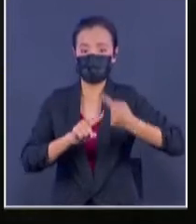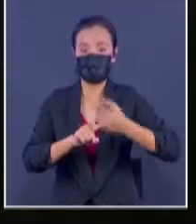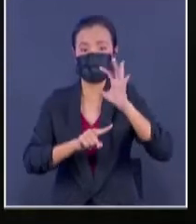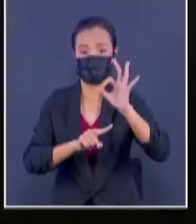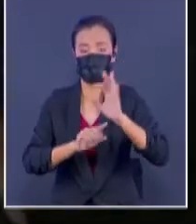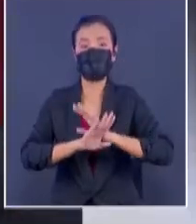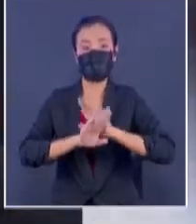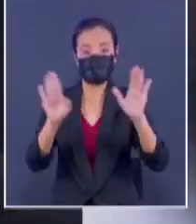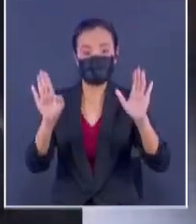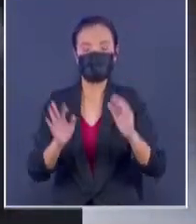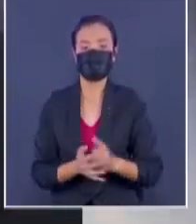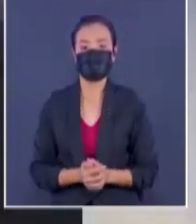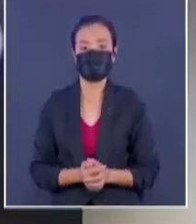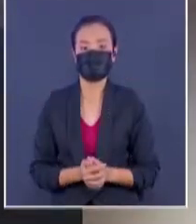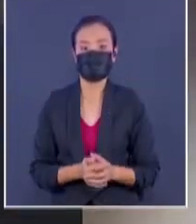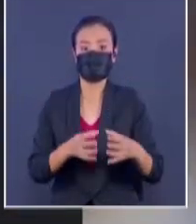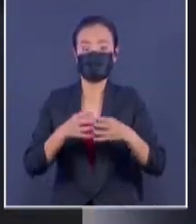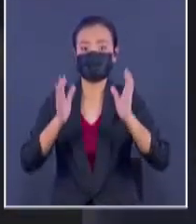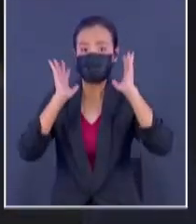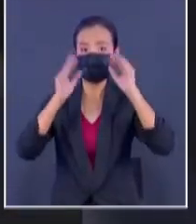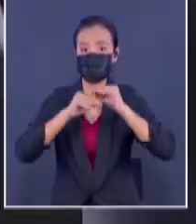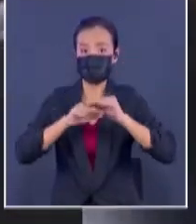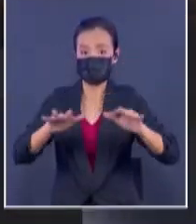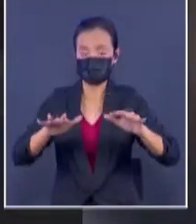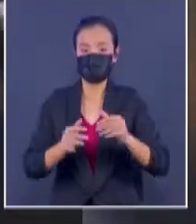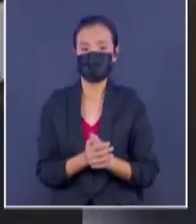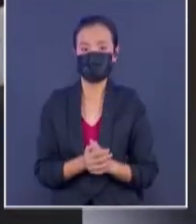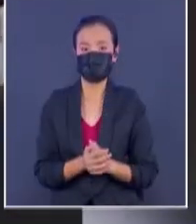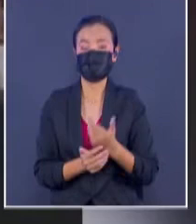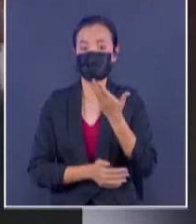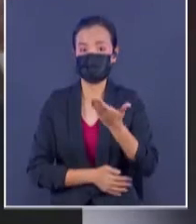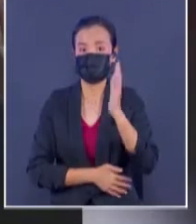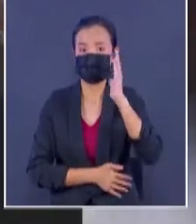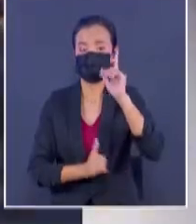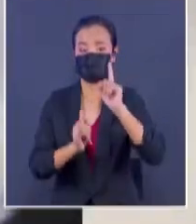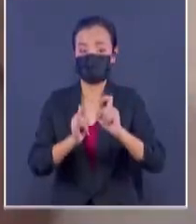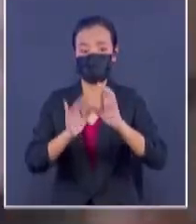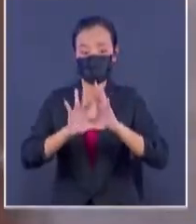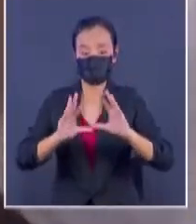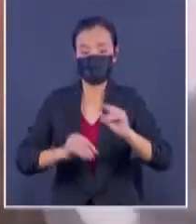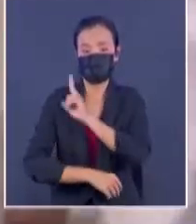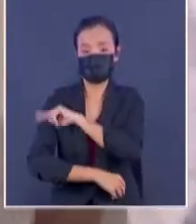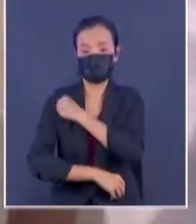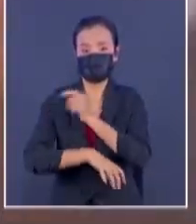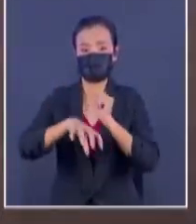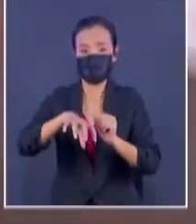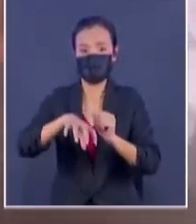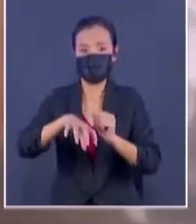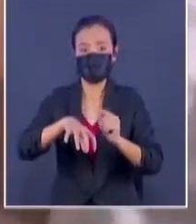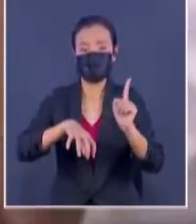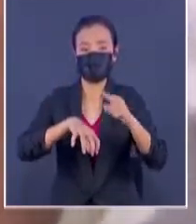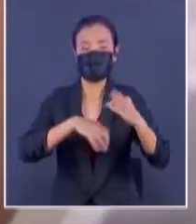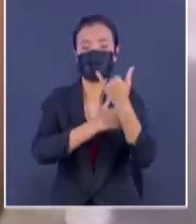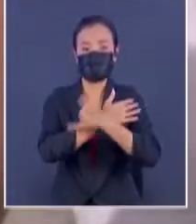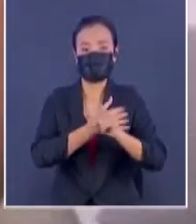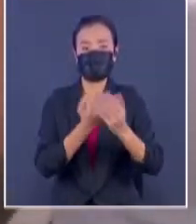ายนนี้ค่ะโดยทางทีมประชาสัมพันธ์เปิดเผยเพียงว่าชาลีวัตส์ได้จากไปอย่างสงบที่โรงพยาบาลแห่งหนึ่งในกรุงลอนดอนโด